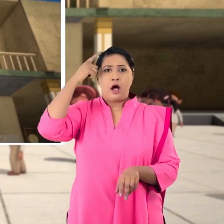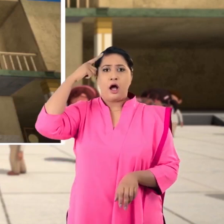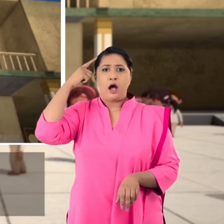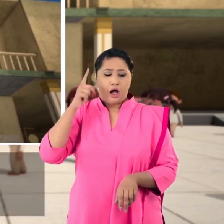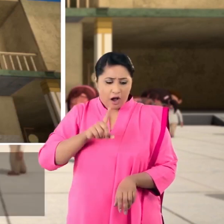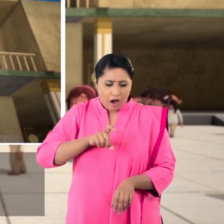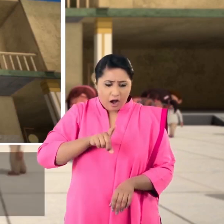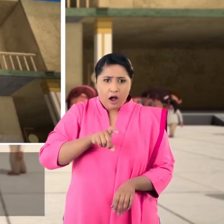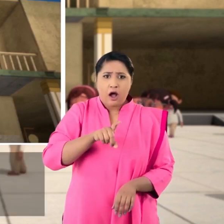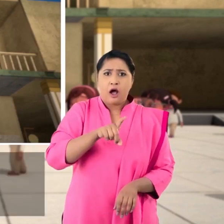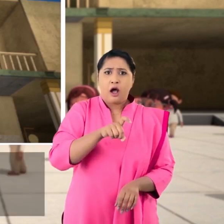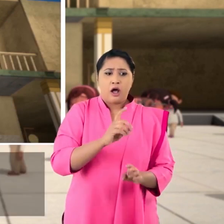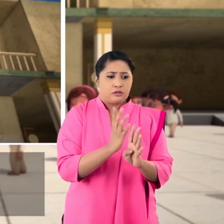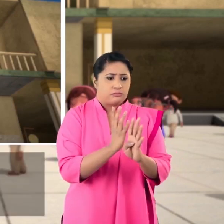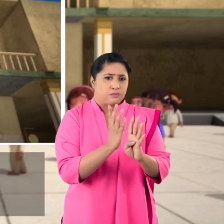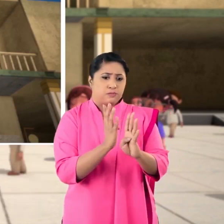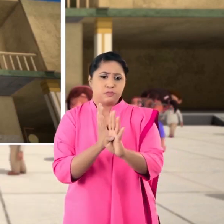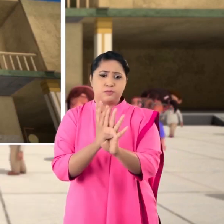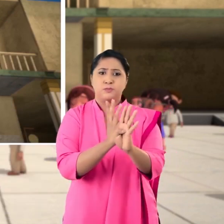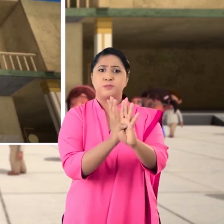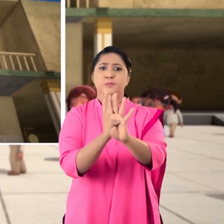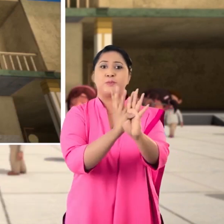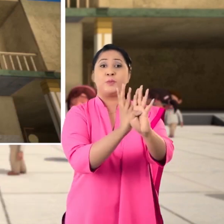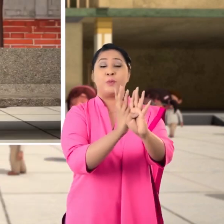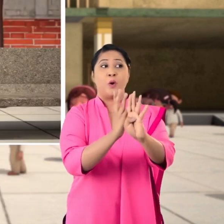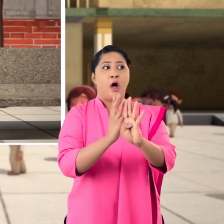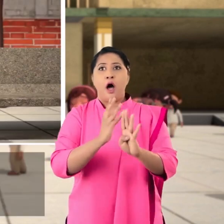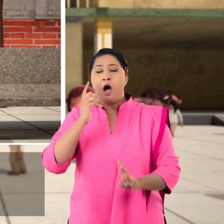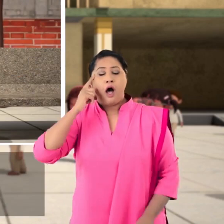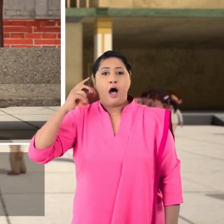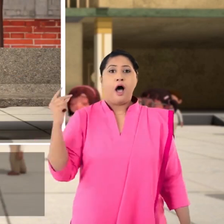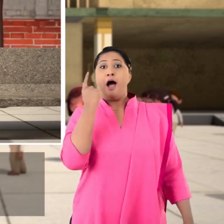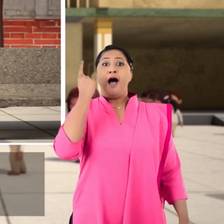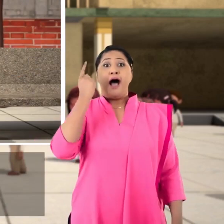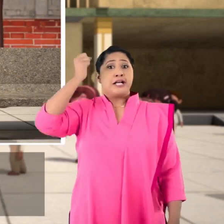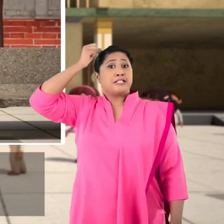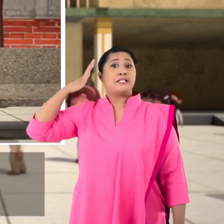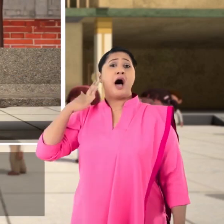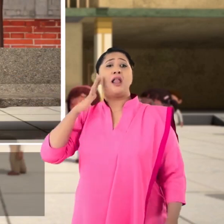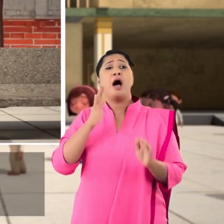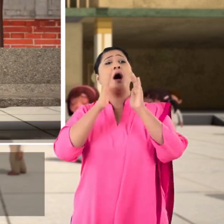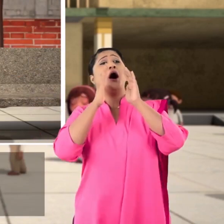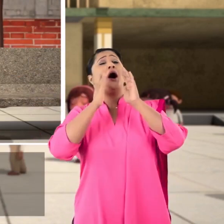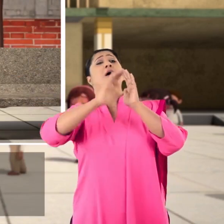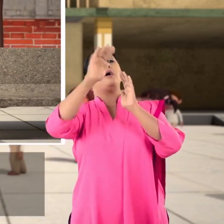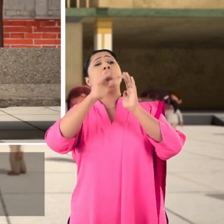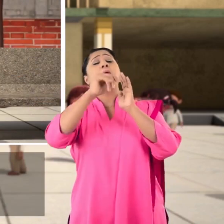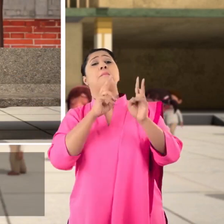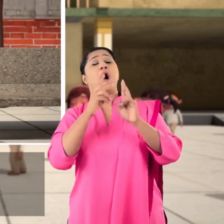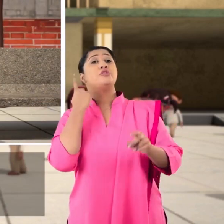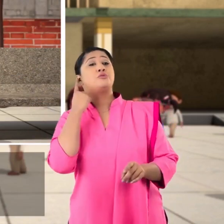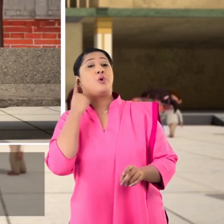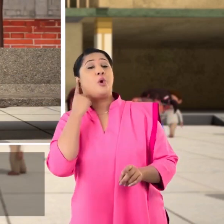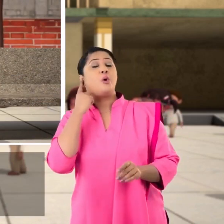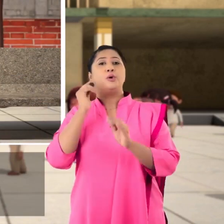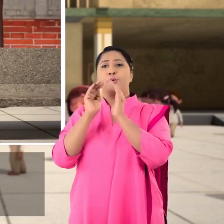देखो ये चूंटियां भी सीधी लाइन में चल रही हैं। ओ सारा, बात सुनो।